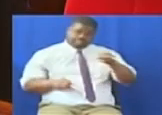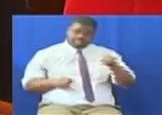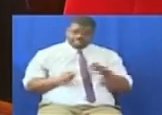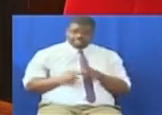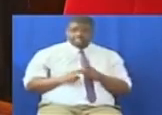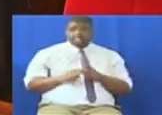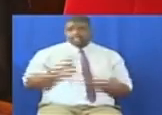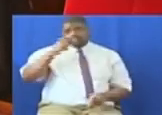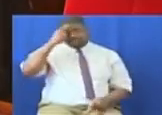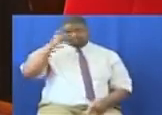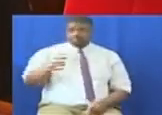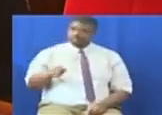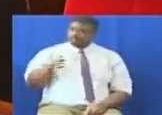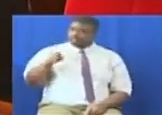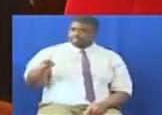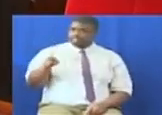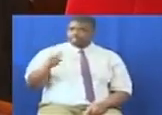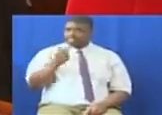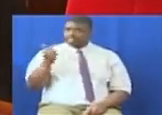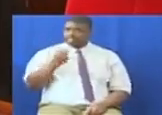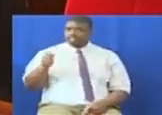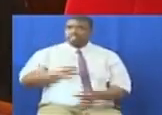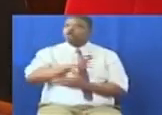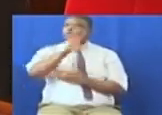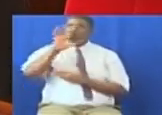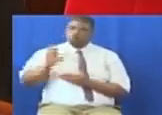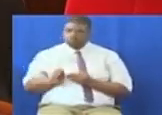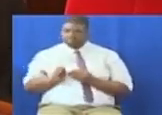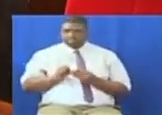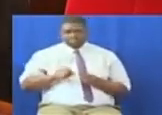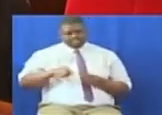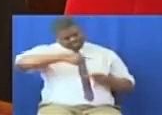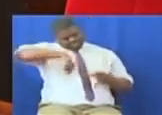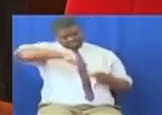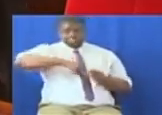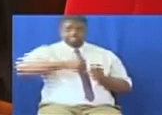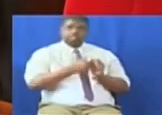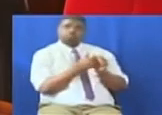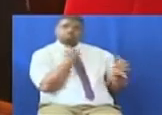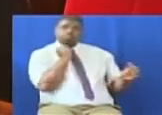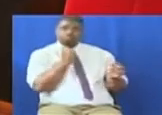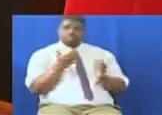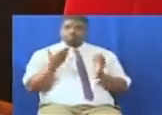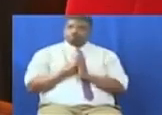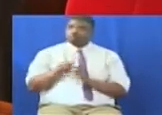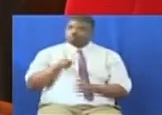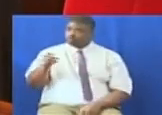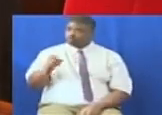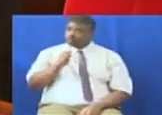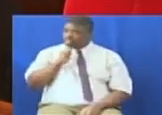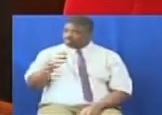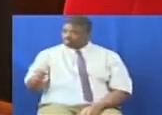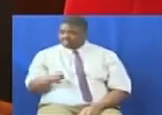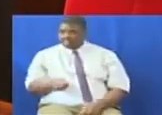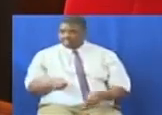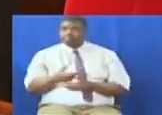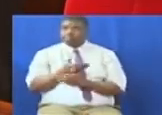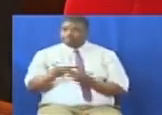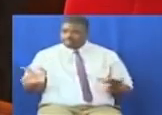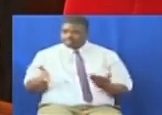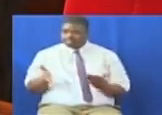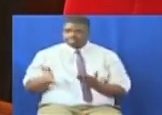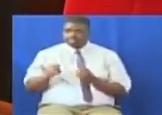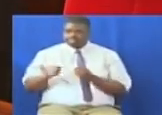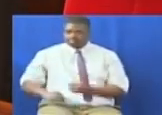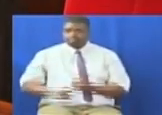kwa imani yake hiyo alionayo kwa Tanzania wote na sisi tulio nyuma yake ukiwemo na wewe spika na viongozi wote tulio muhimu, basi tuendelee kumuunga